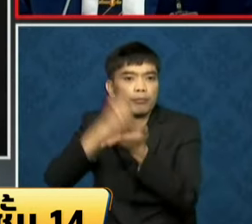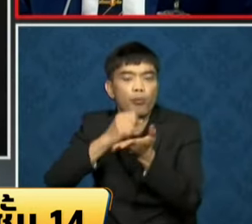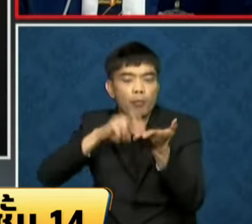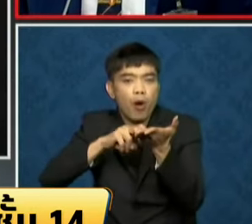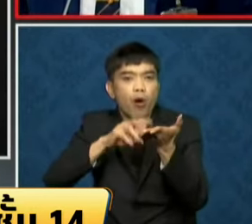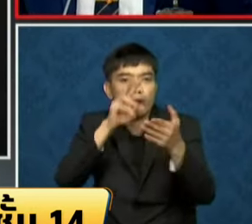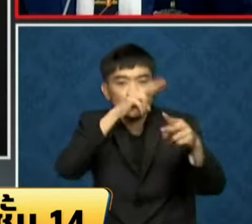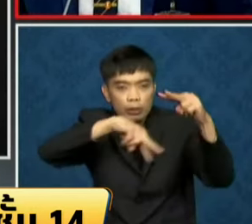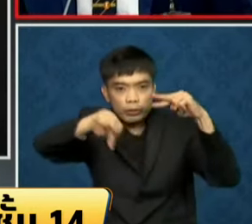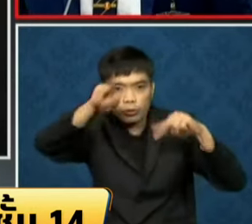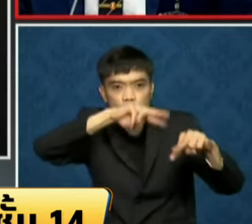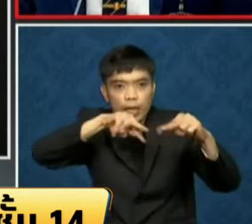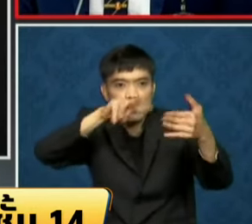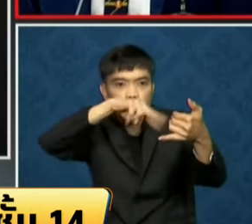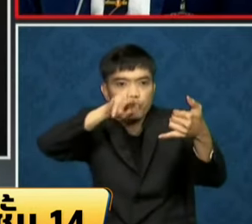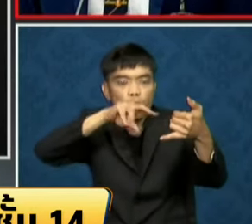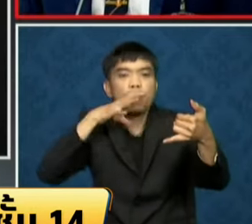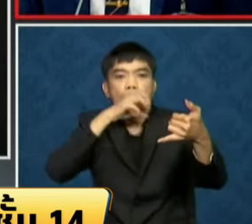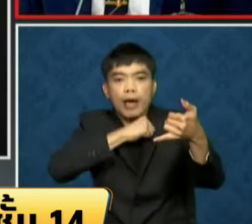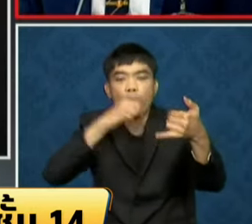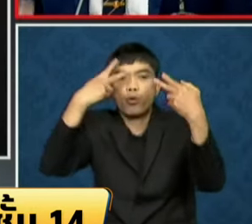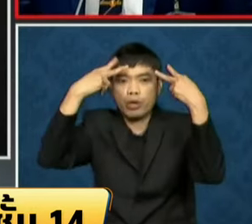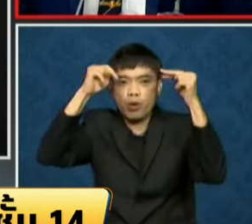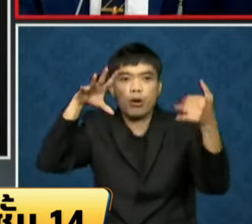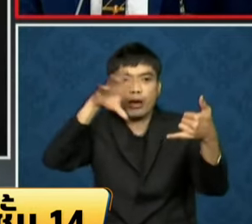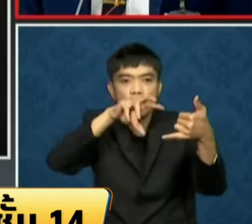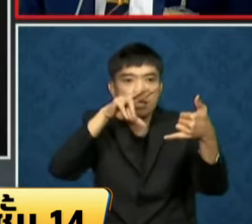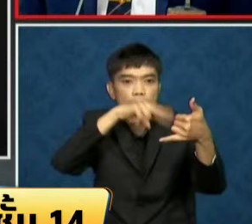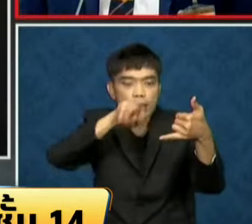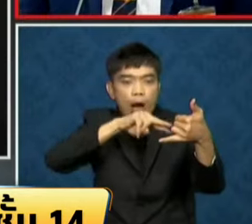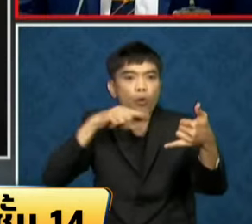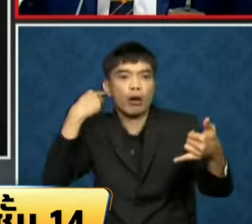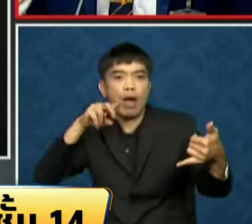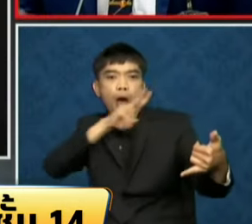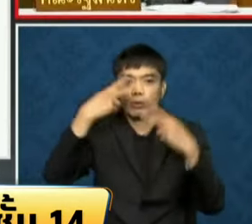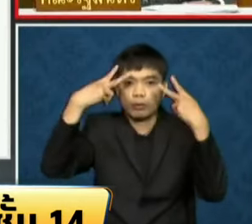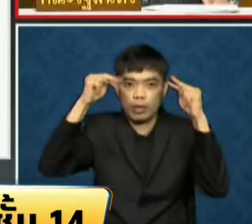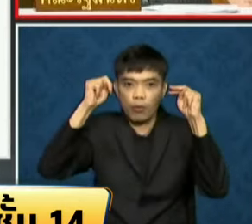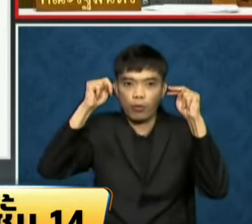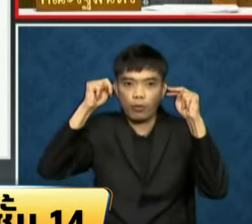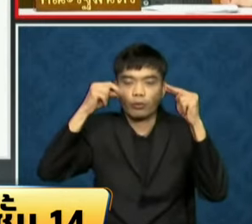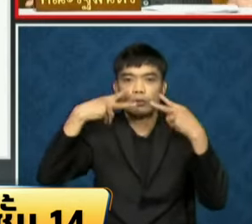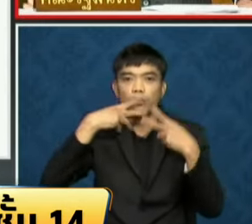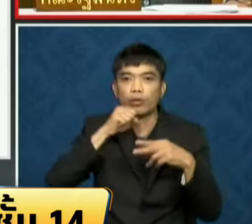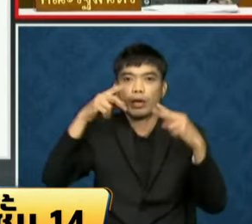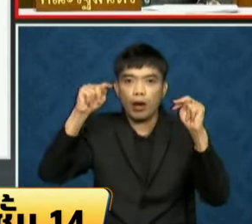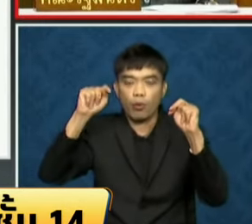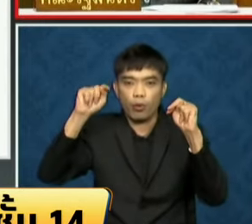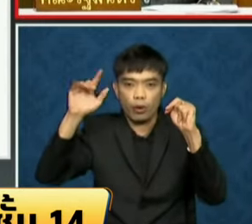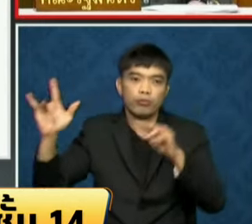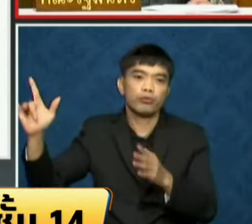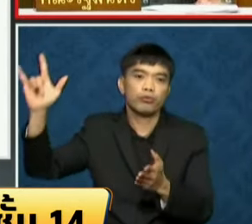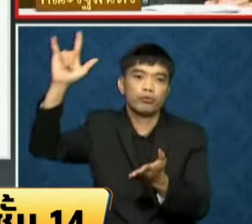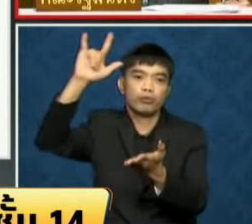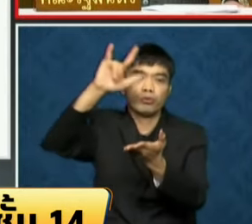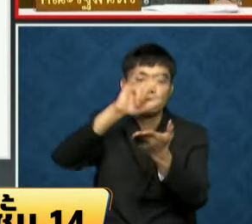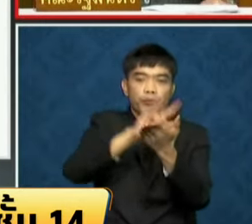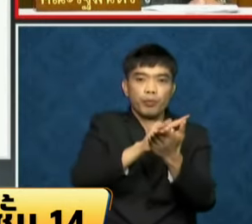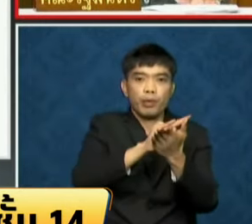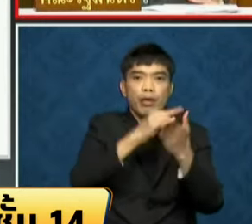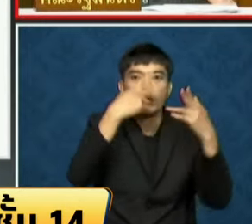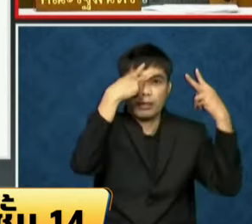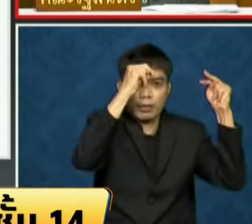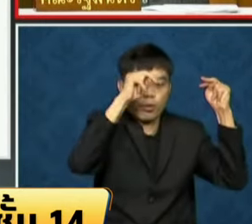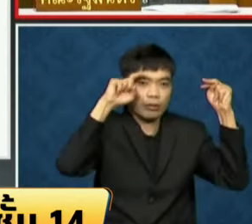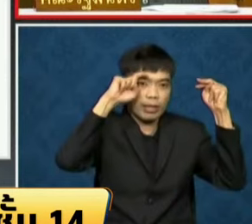แหละค่ะก็คนที่ออกมาชี้แจงนะคะก็คือพันตำรวจเอกทวีชี้แจงอีกครั้งนะคะบอกว่าเอาจริงๆถือว่าโรงพยาบาลเนี่ยเป็น